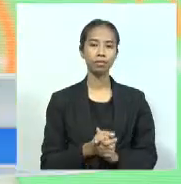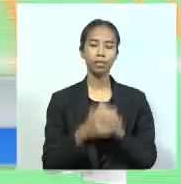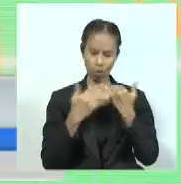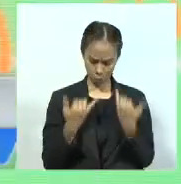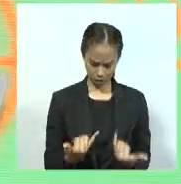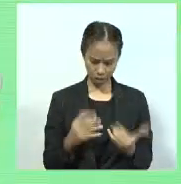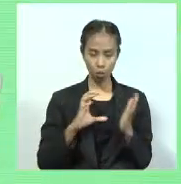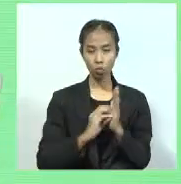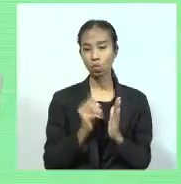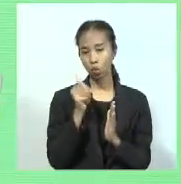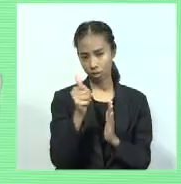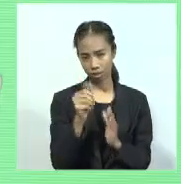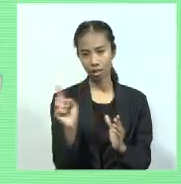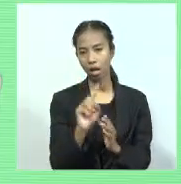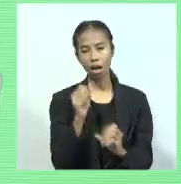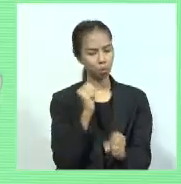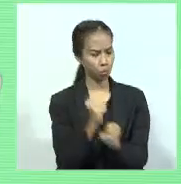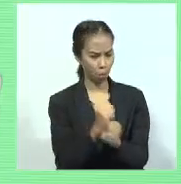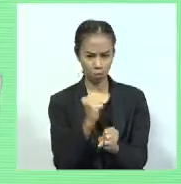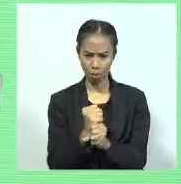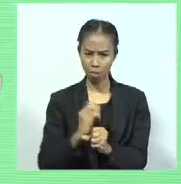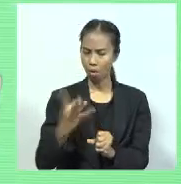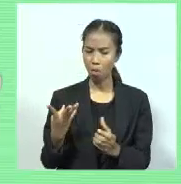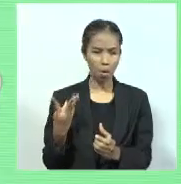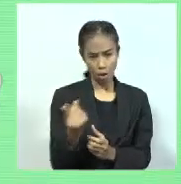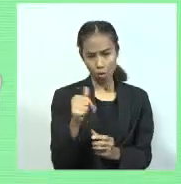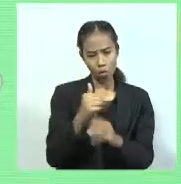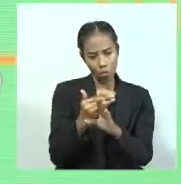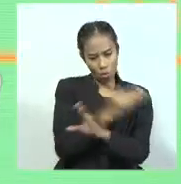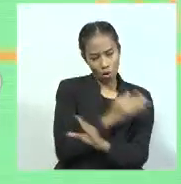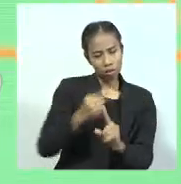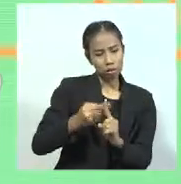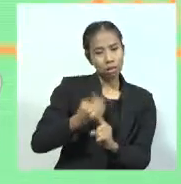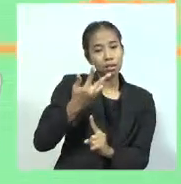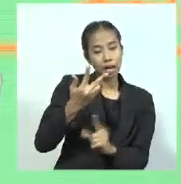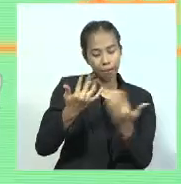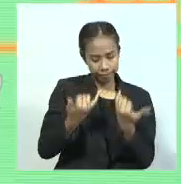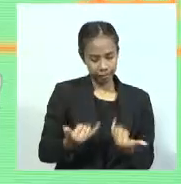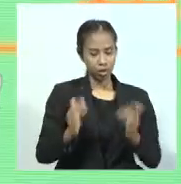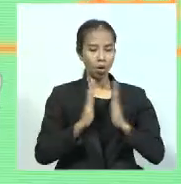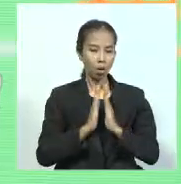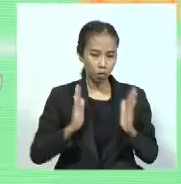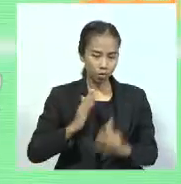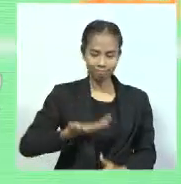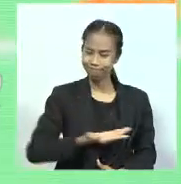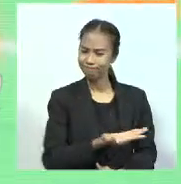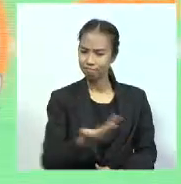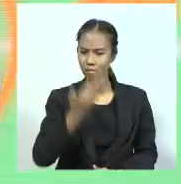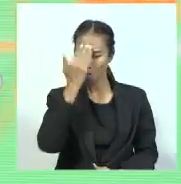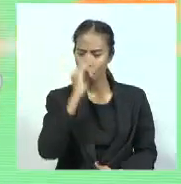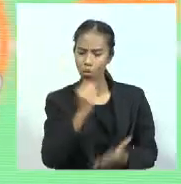ปนะครับสามารถทำให้แล้วเสร็จก่อนเวลา3เดือนก็ต้องขอบคุณทุกคนนะครับที่มีส่วนเกี่ยวข้